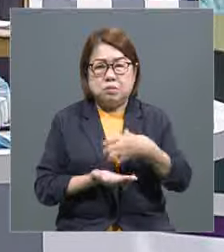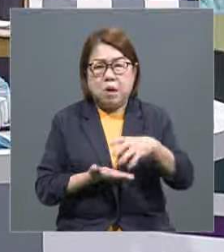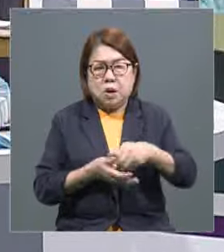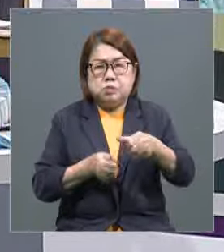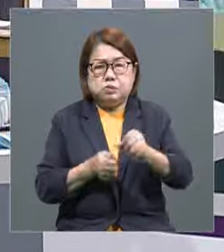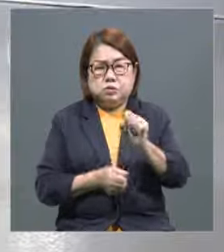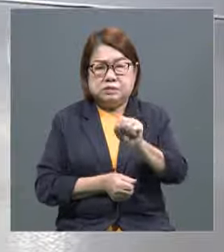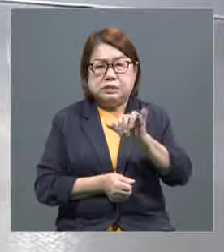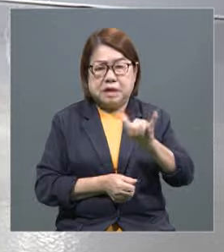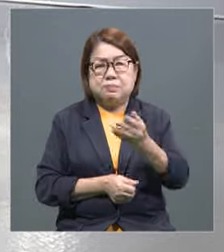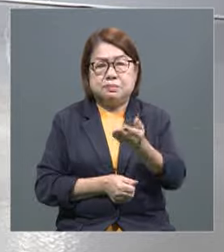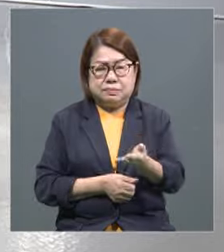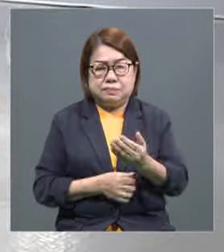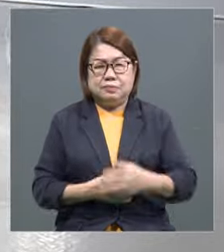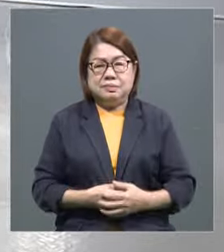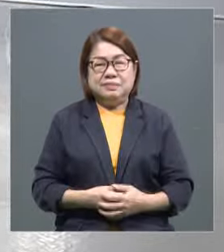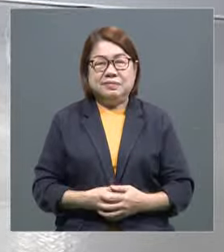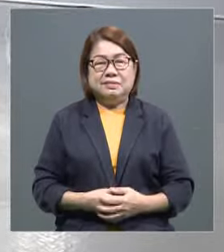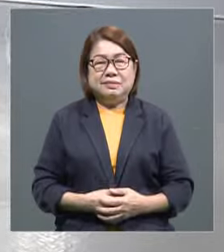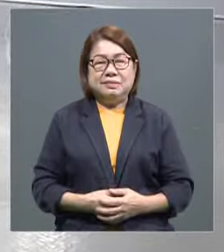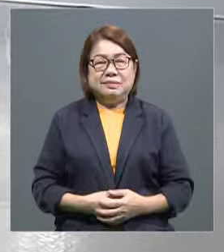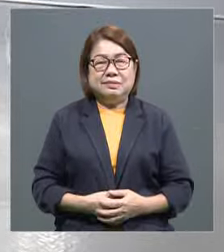ควร์ครับคุณจารุวรรณเชิญครับ